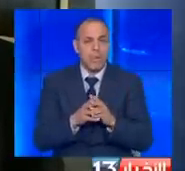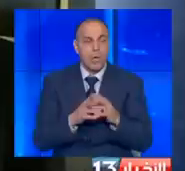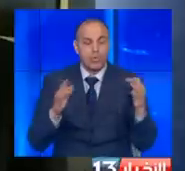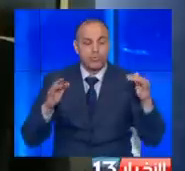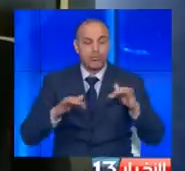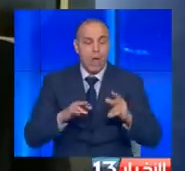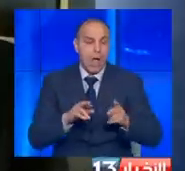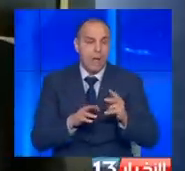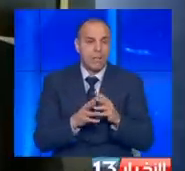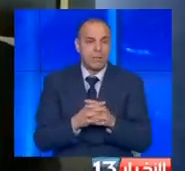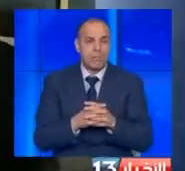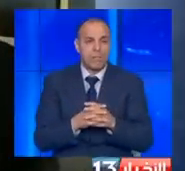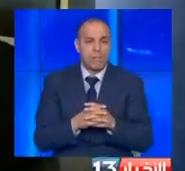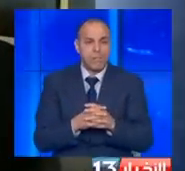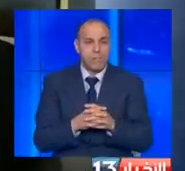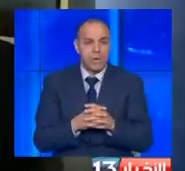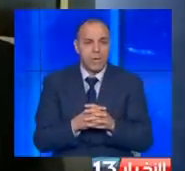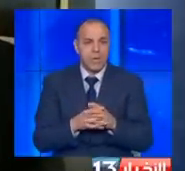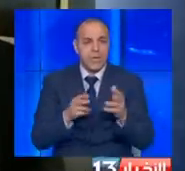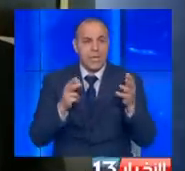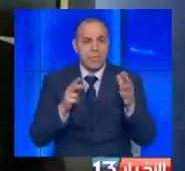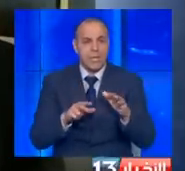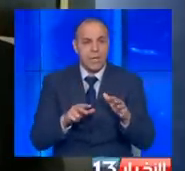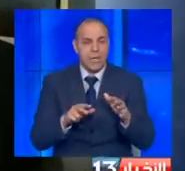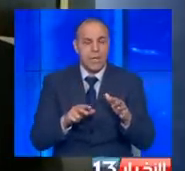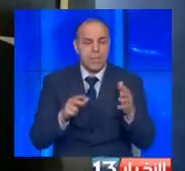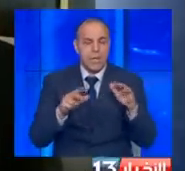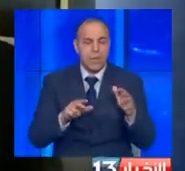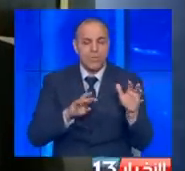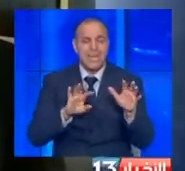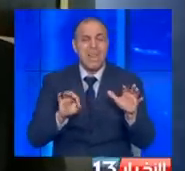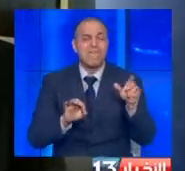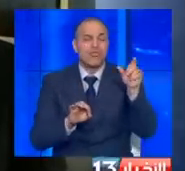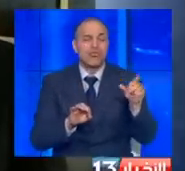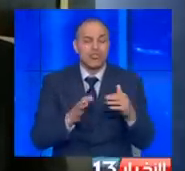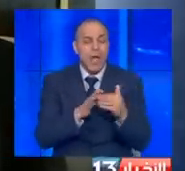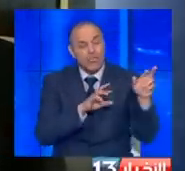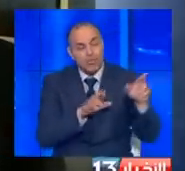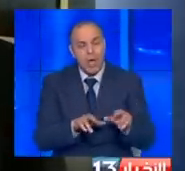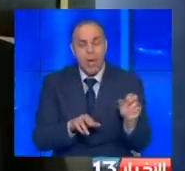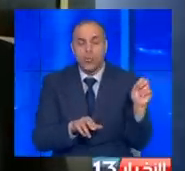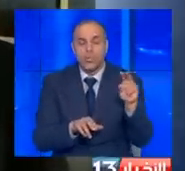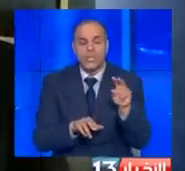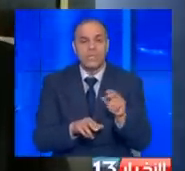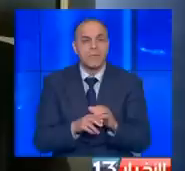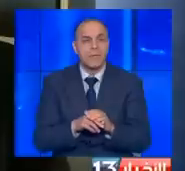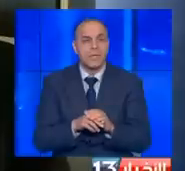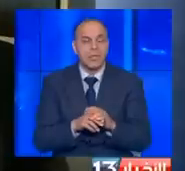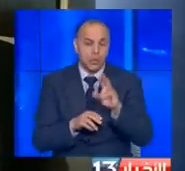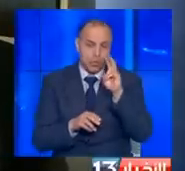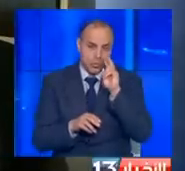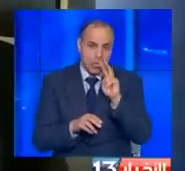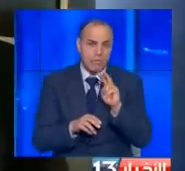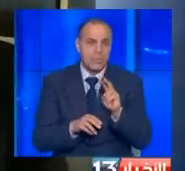اللي يبلغ اكثر من ثمانمائه وثمانيه وتسعين الف كذلك لمقاضاه شهدتها